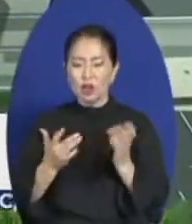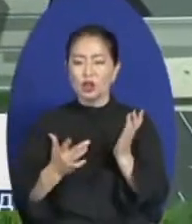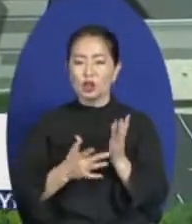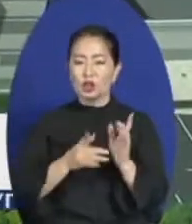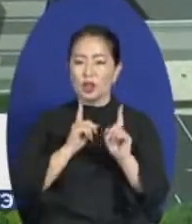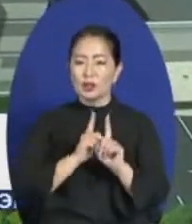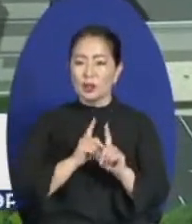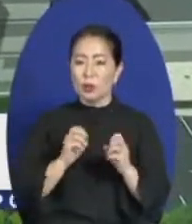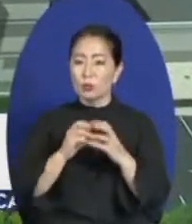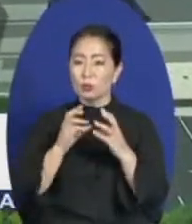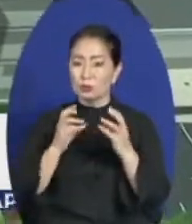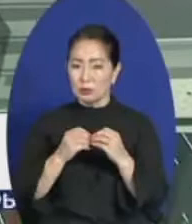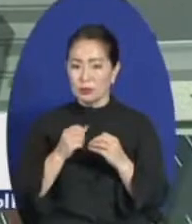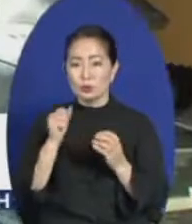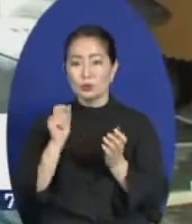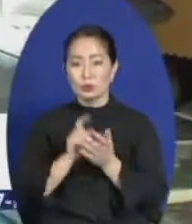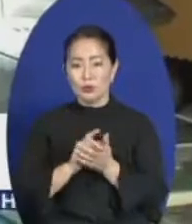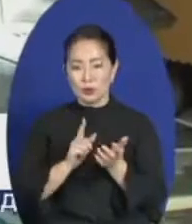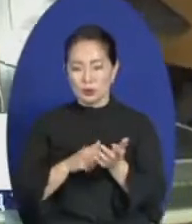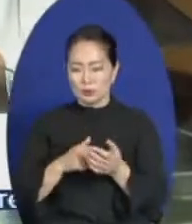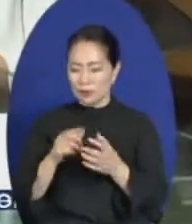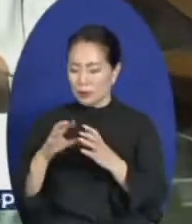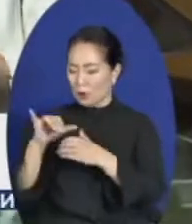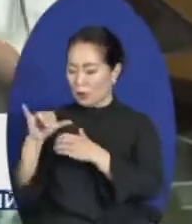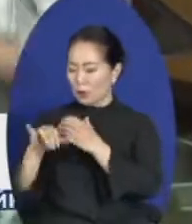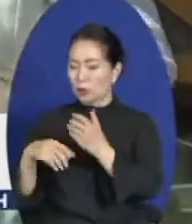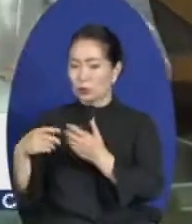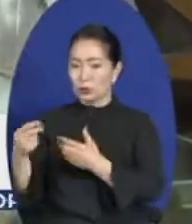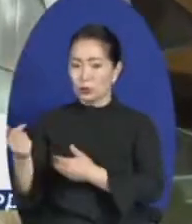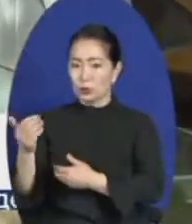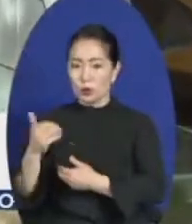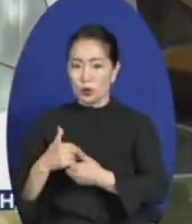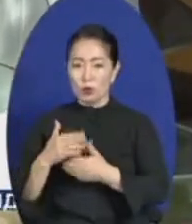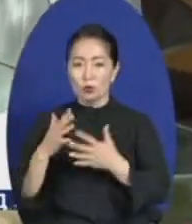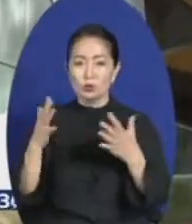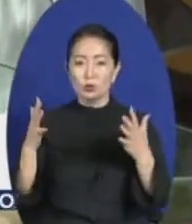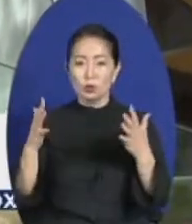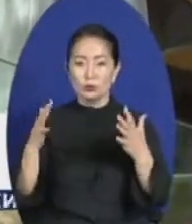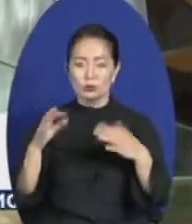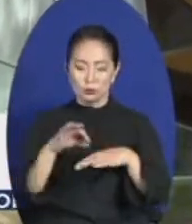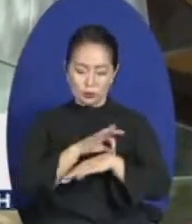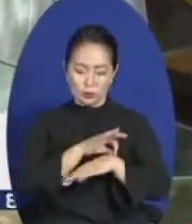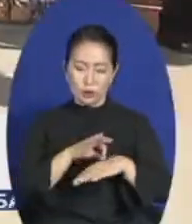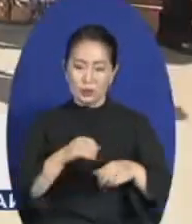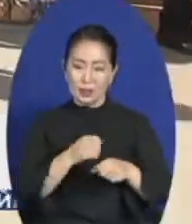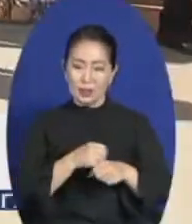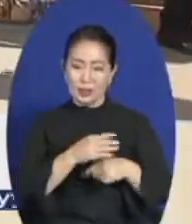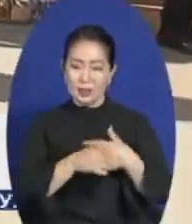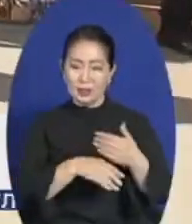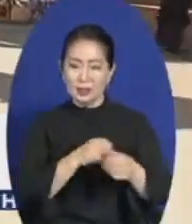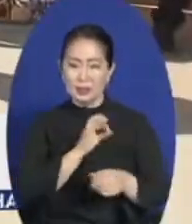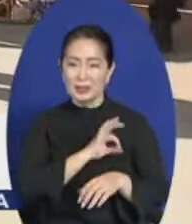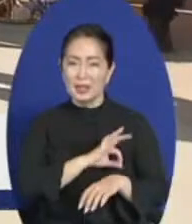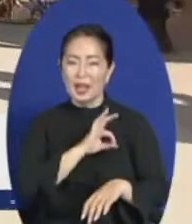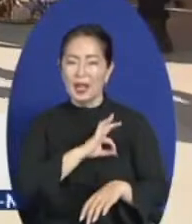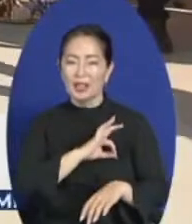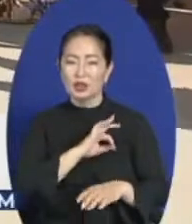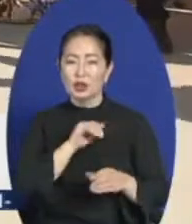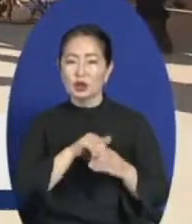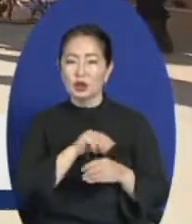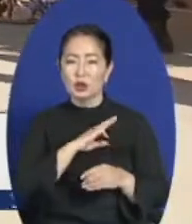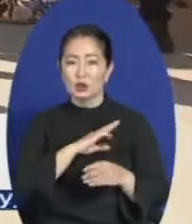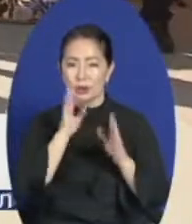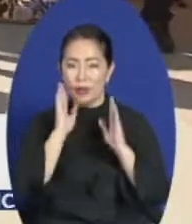байгуулалт хийхийг чухалчилж байна. Харин төсвийн болон олон улсын хөрөнгө оруулалттай томоохон төслийн ажлуудыг төлөвлөсөн хугацаанд ашиглалтанд оруулах чиглэлд анхаарч